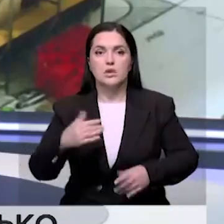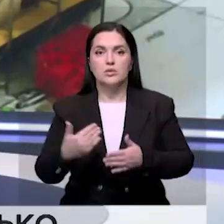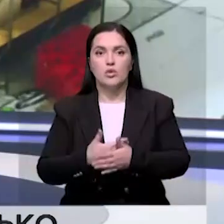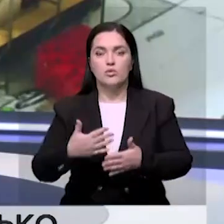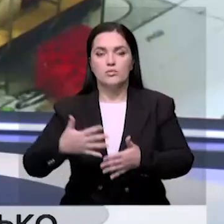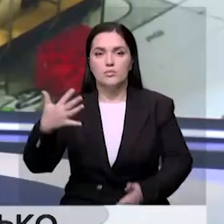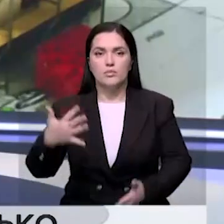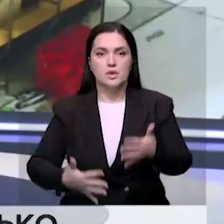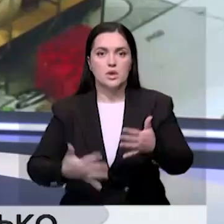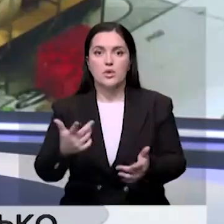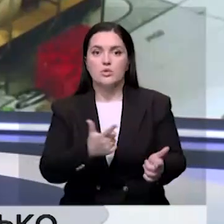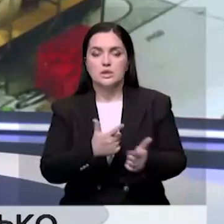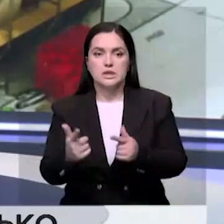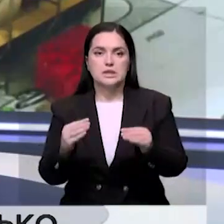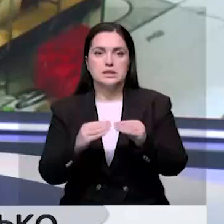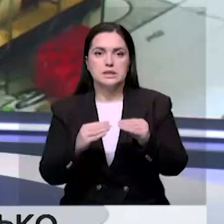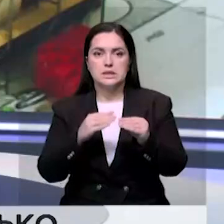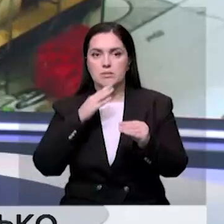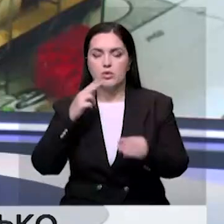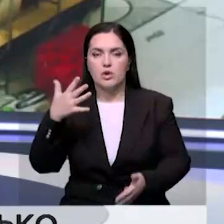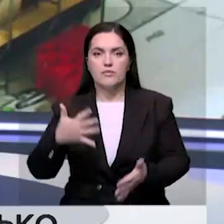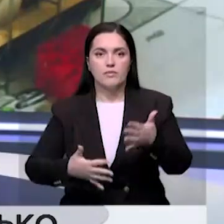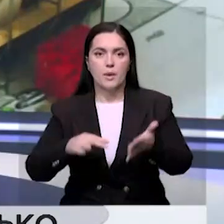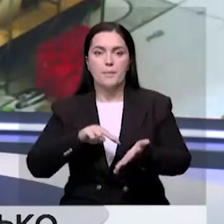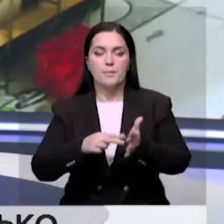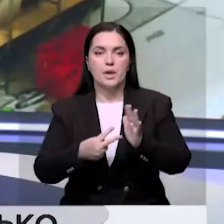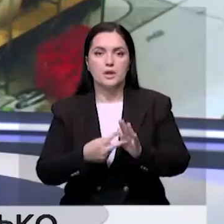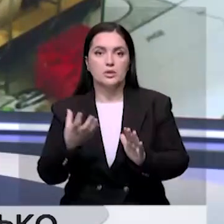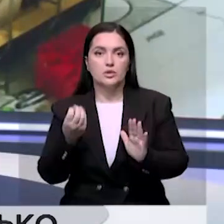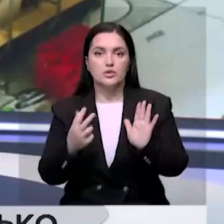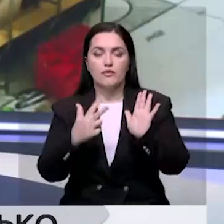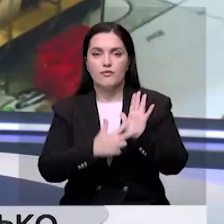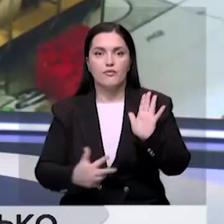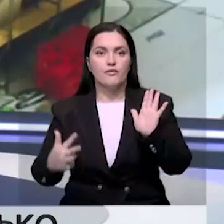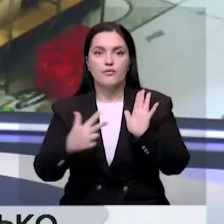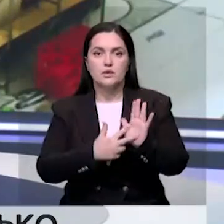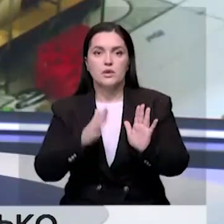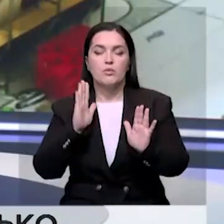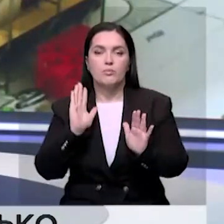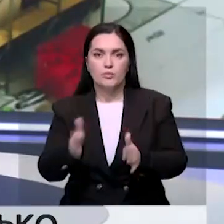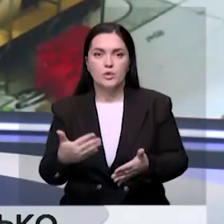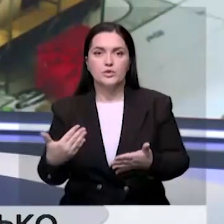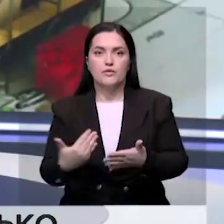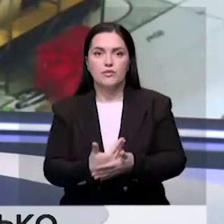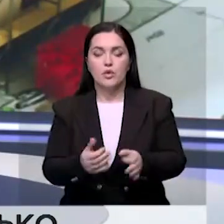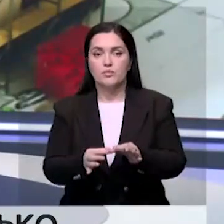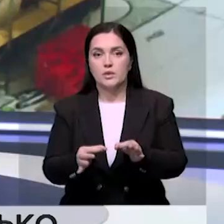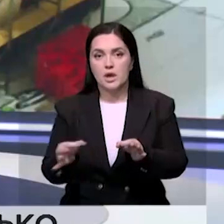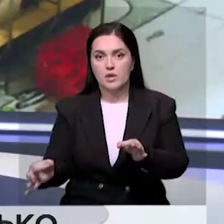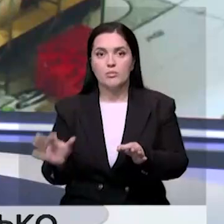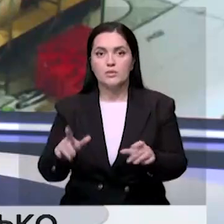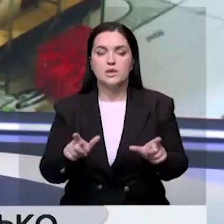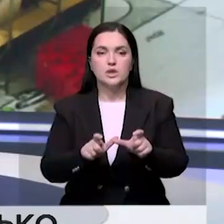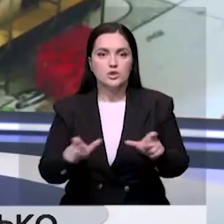Там строят новый жилой массив. Уже сдали в эксплуатацию около 10 многоквартирных домов. В планах построить еще